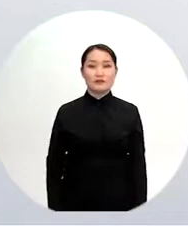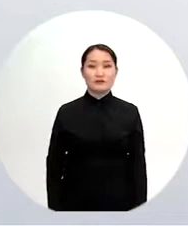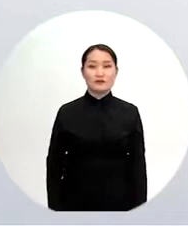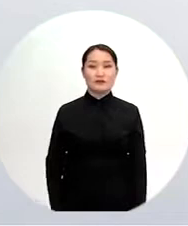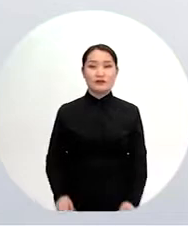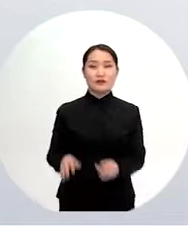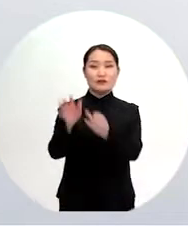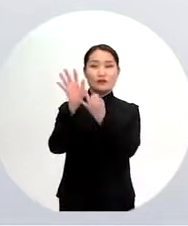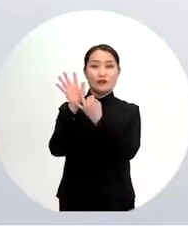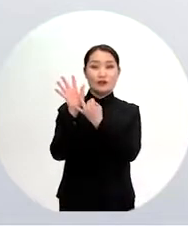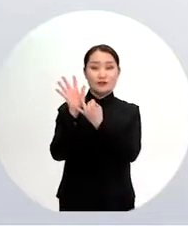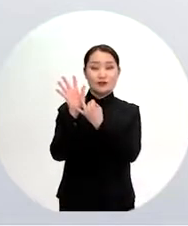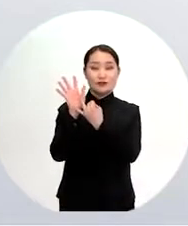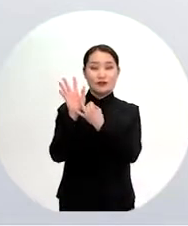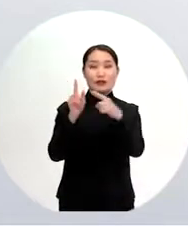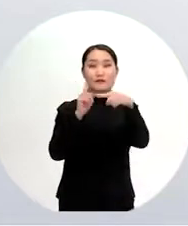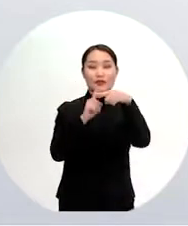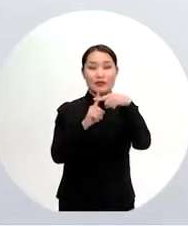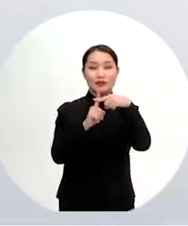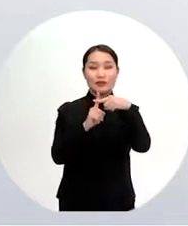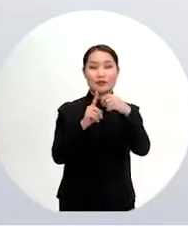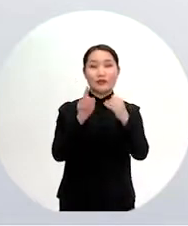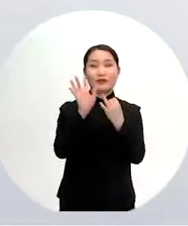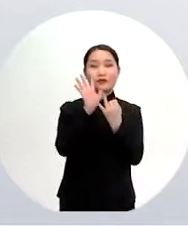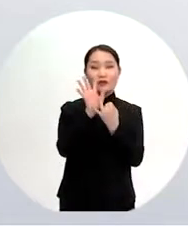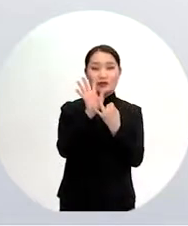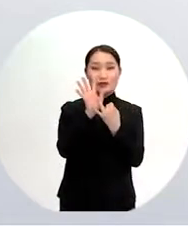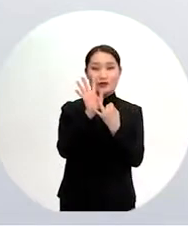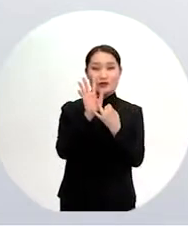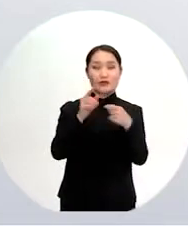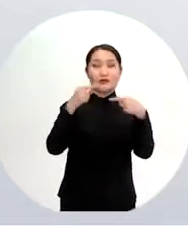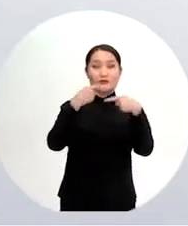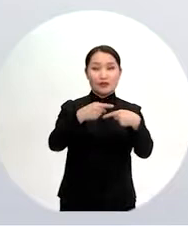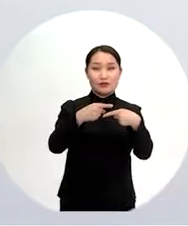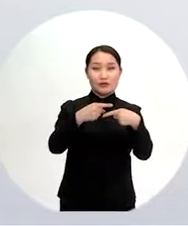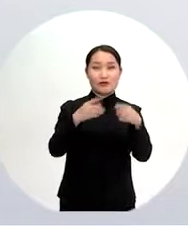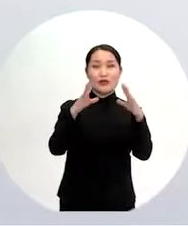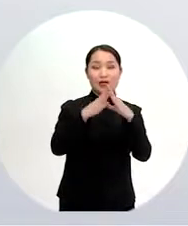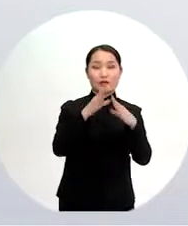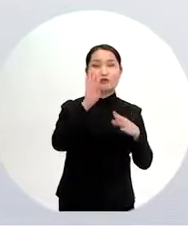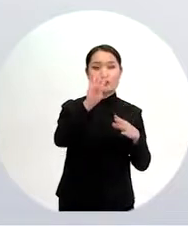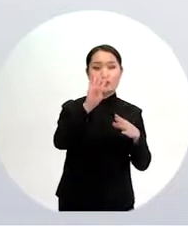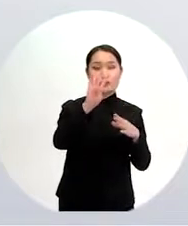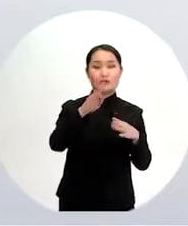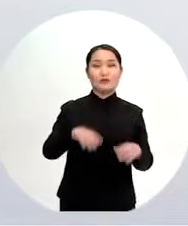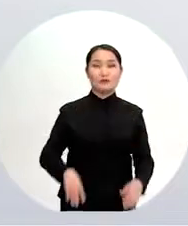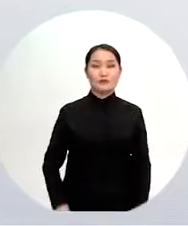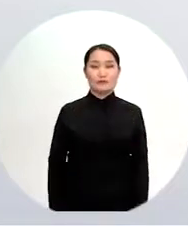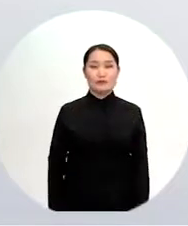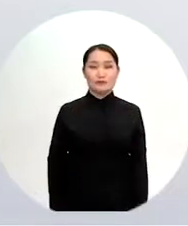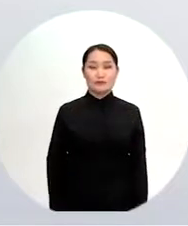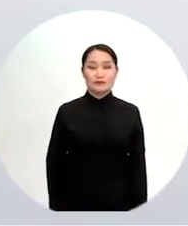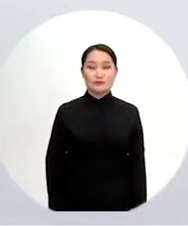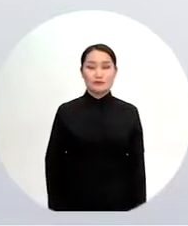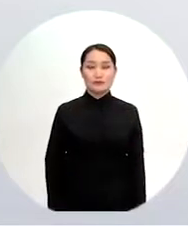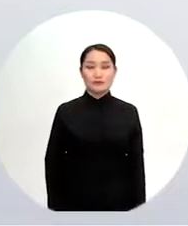Боёо 7 дээр нэмэх нь 7. Тэнцүү 14.